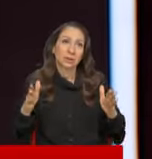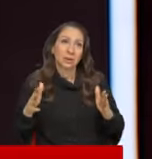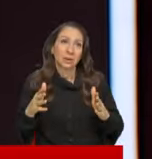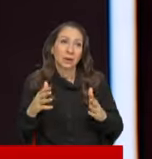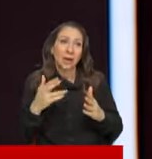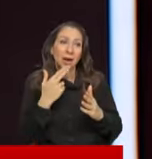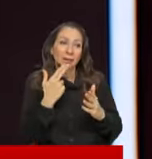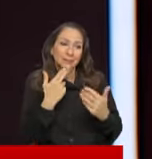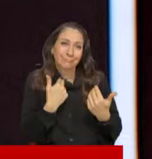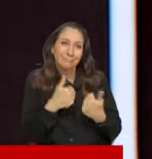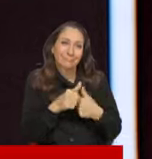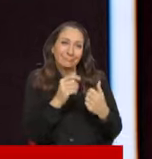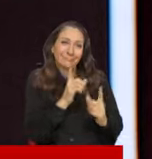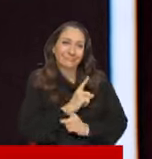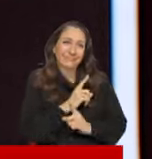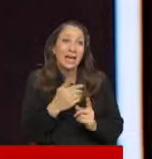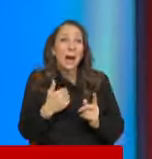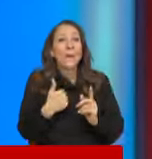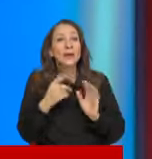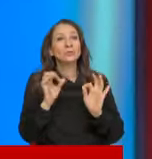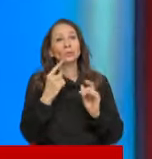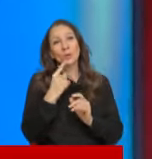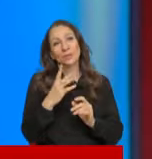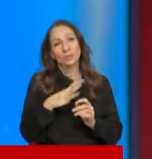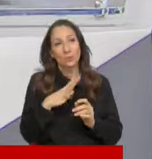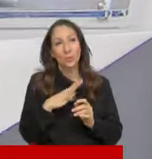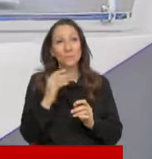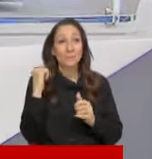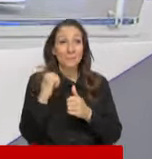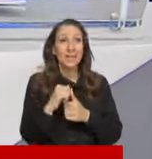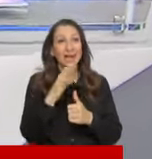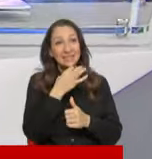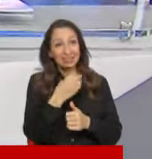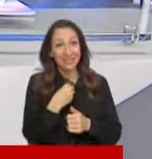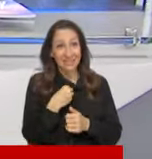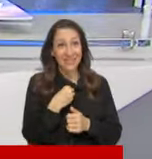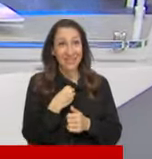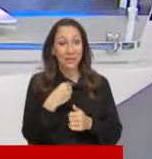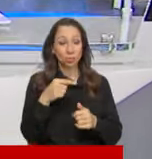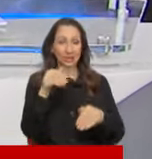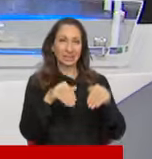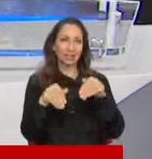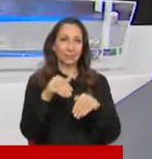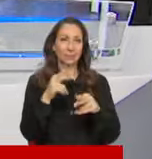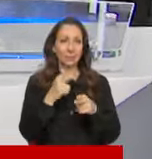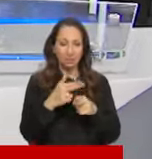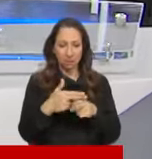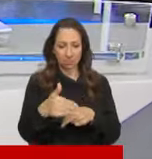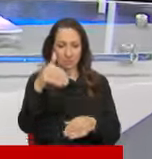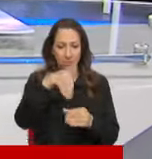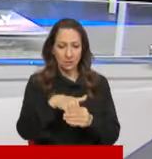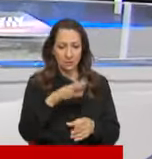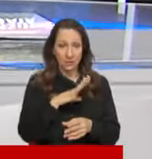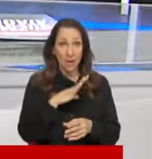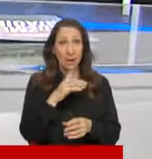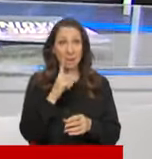olmayı hanımcı olmuşuz yani ama ben Ama ben şunu söylemek istiyorum Yani bir kez daha Eğer müsaade ederseniz şimdi bu seçim Pazar günü seçim olacak